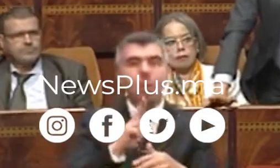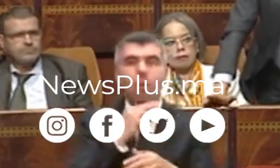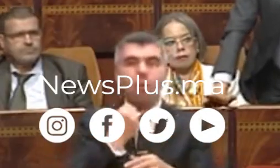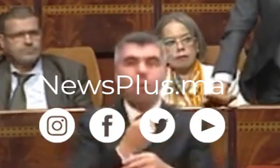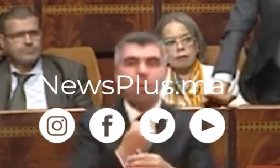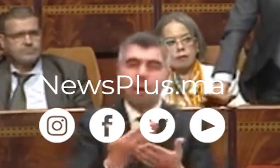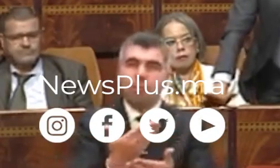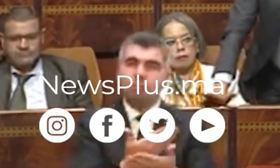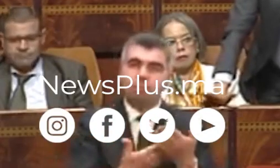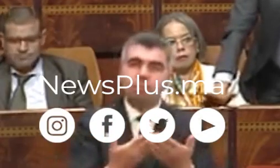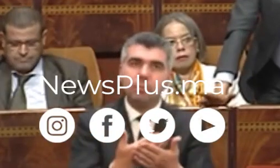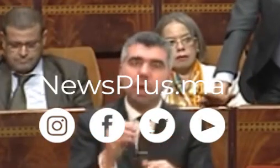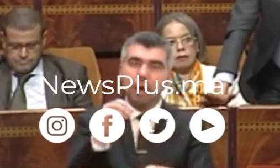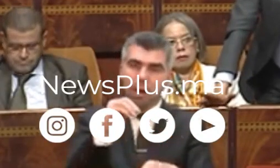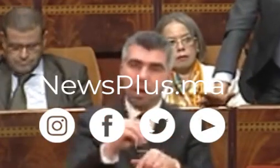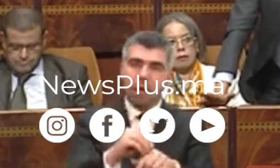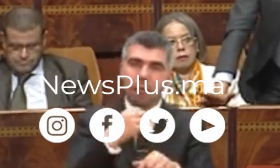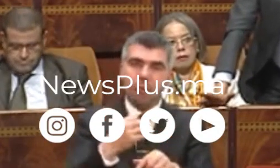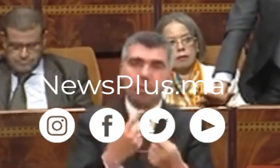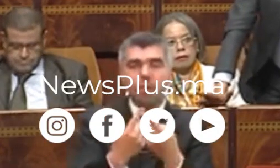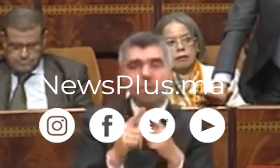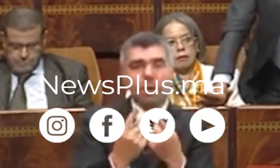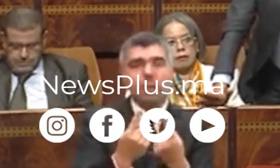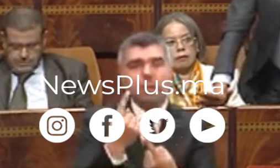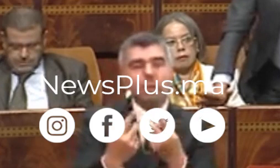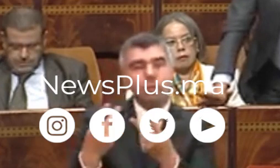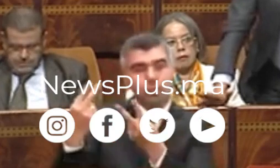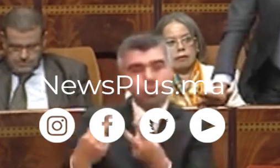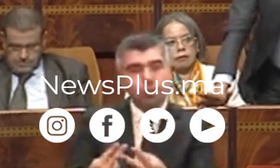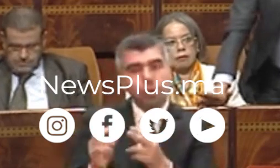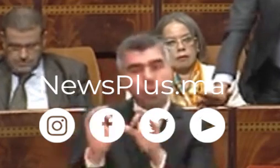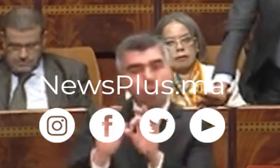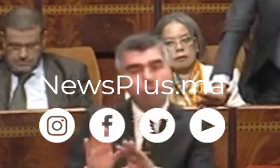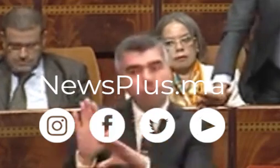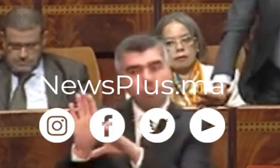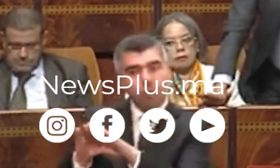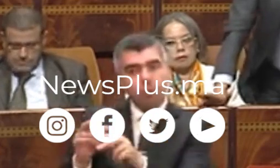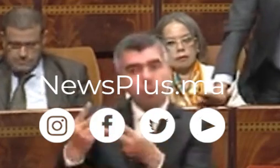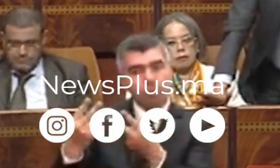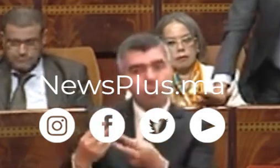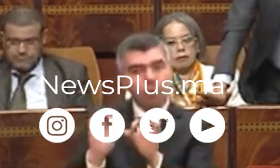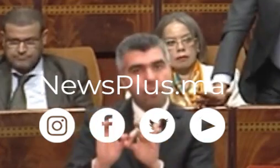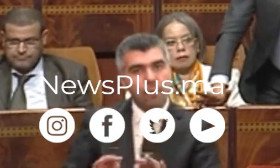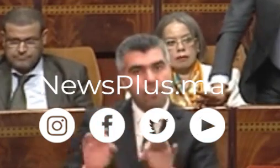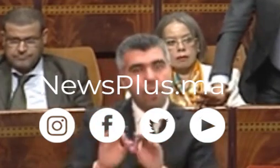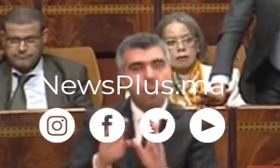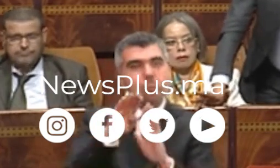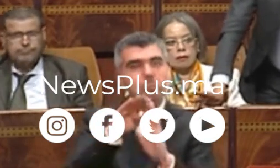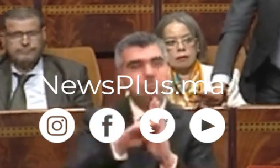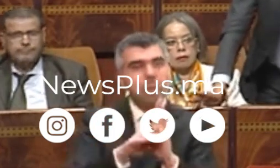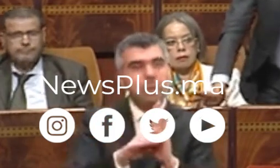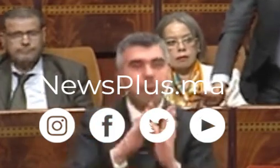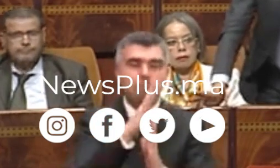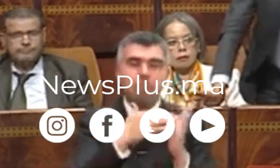هذا الموضوع ما خصناش نبينوا أمام المغاربة بأن حنا استدعينا رئيس الحكومة وما جاش. المكتب سيدو نفسه يبرمج الأسئلة،